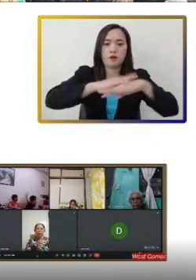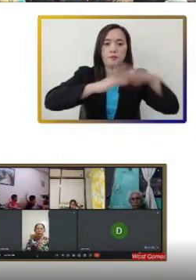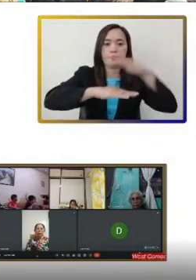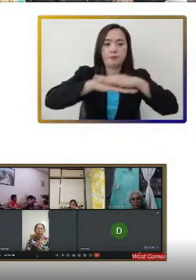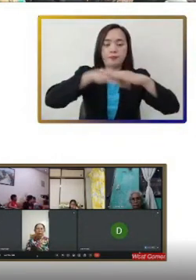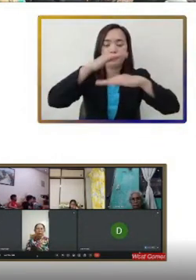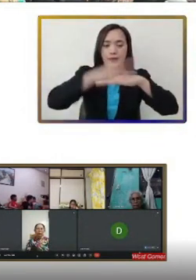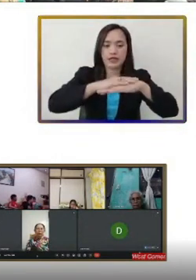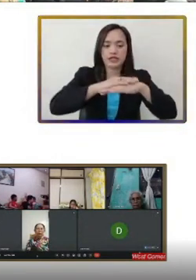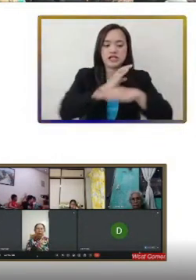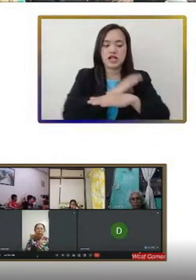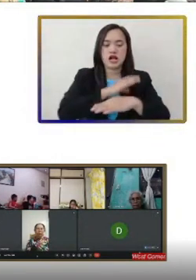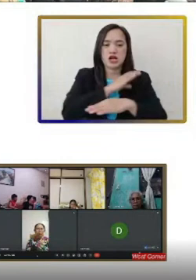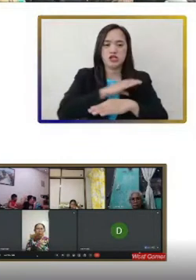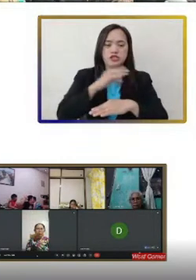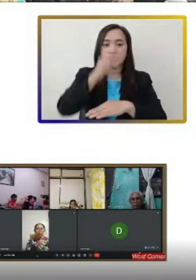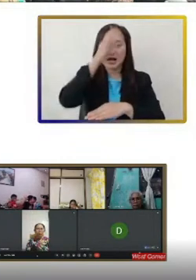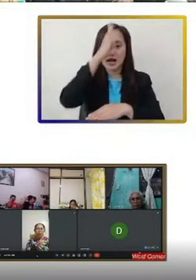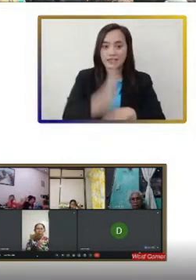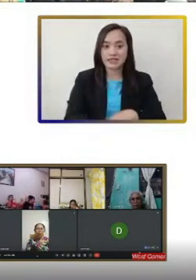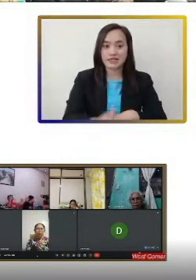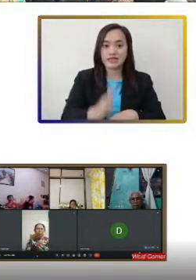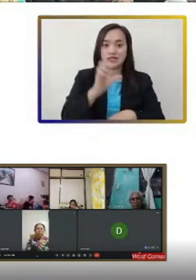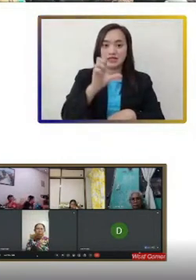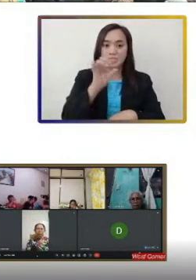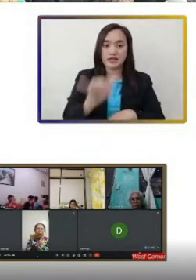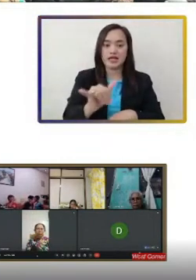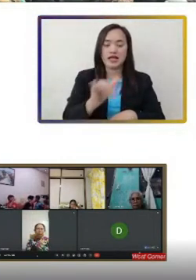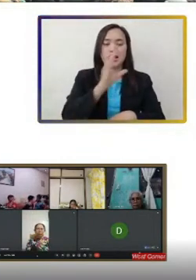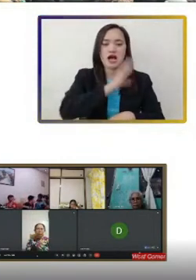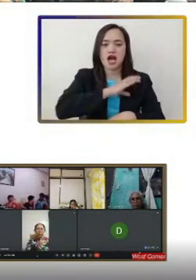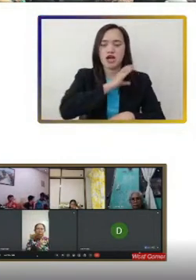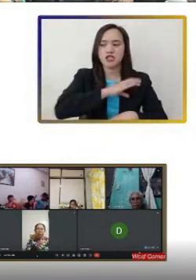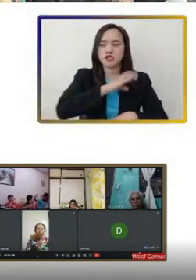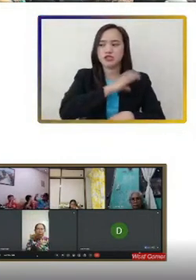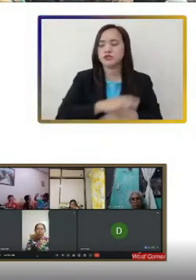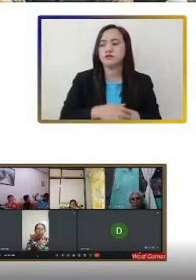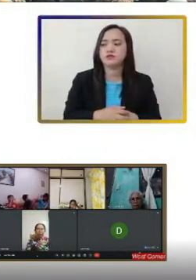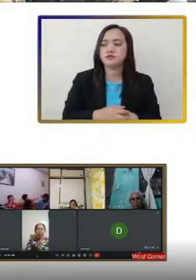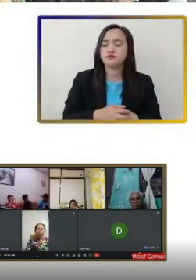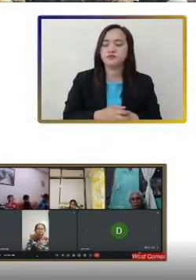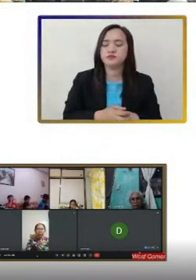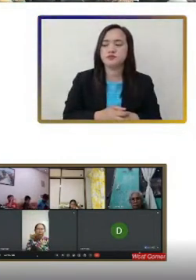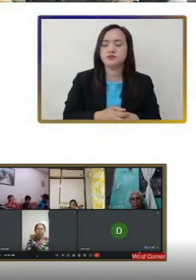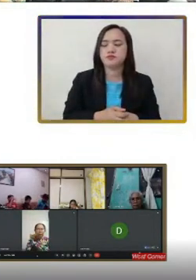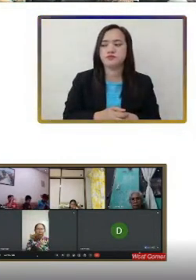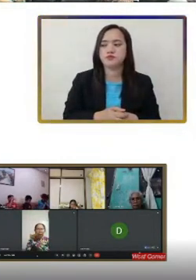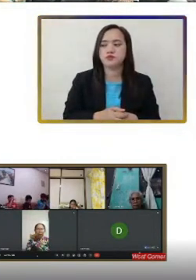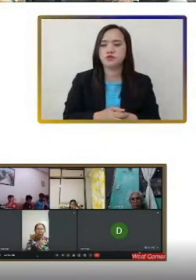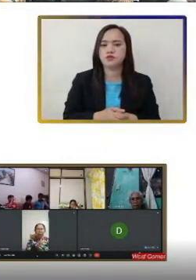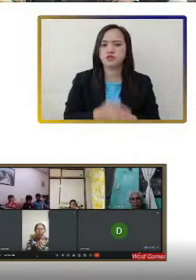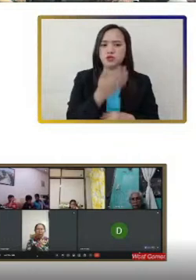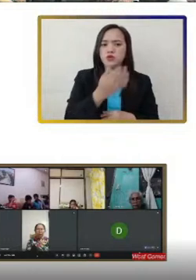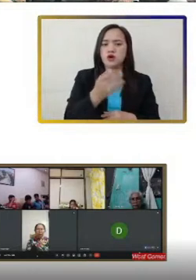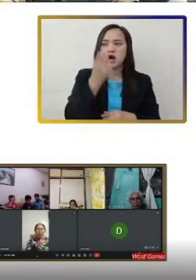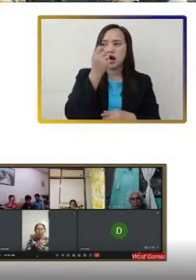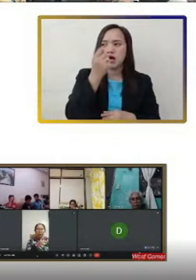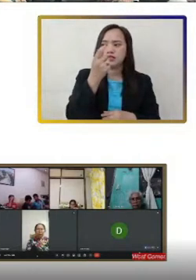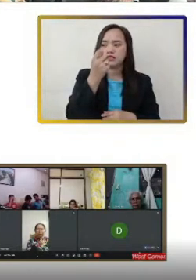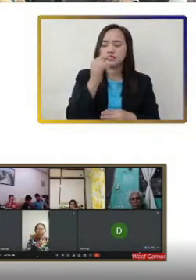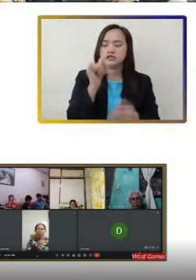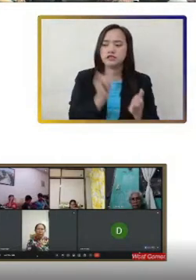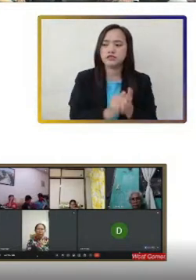saan? See, yung limit nila. See, you understand kung nai-imagine nyo ba mga patay na